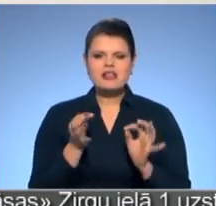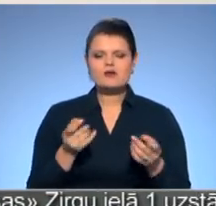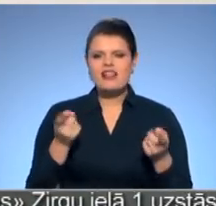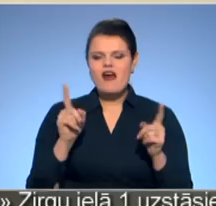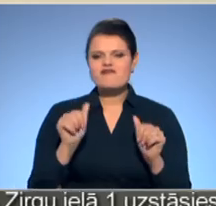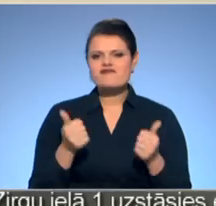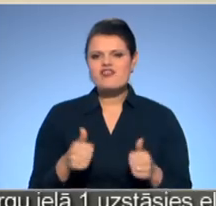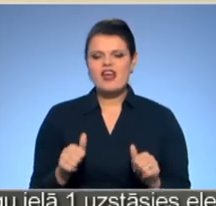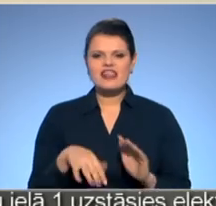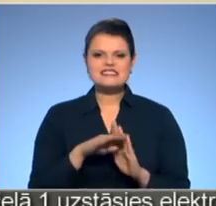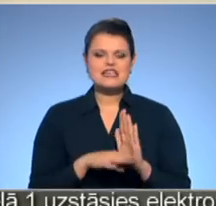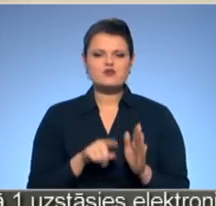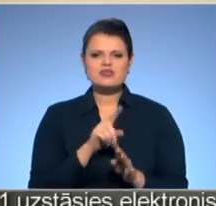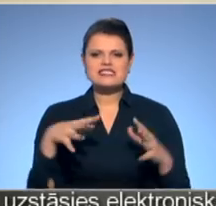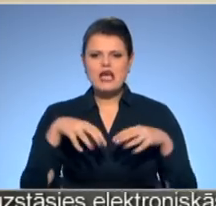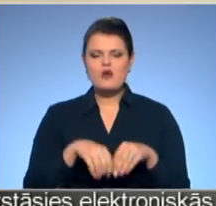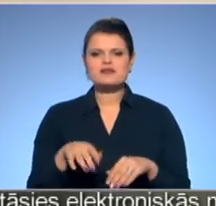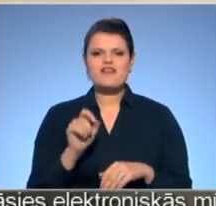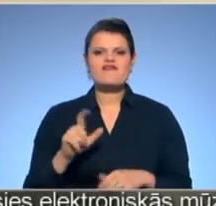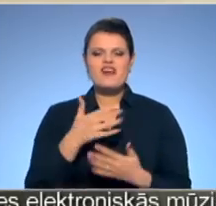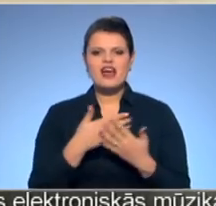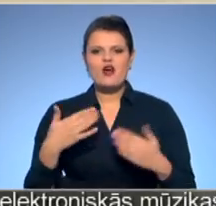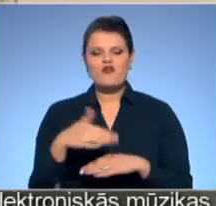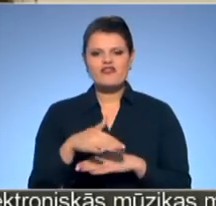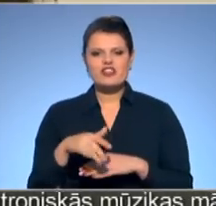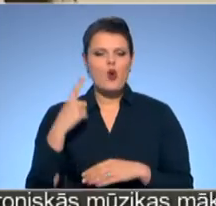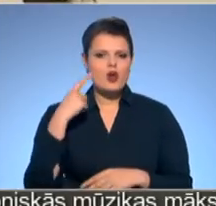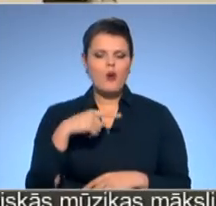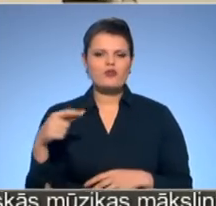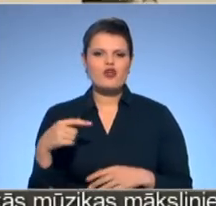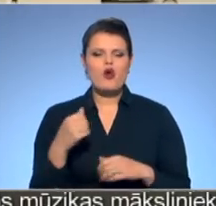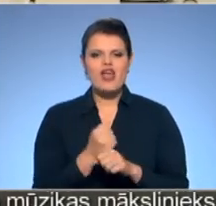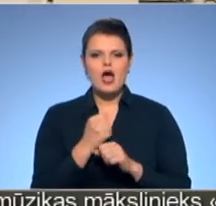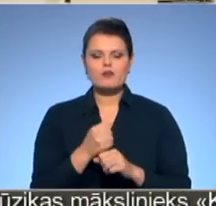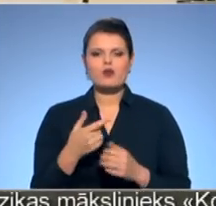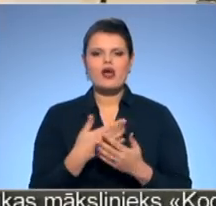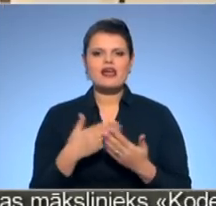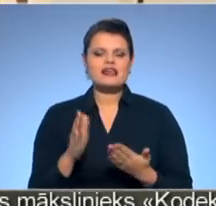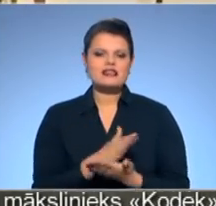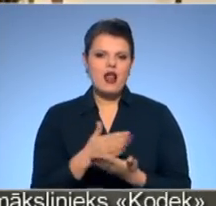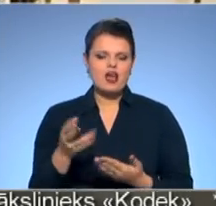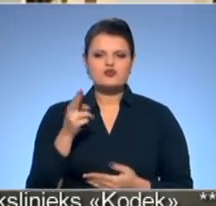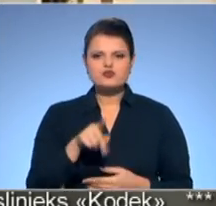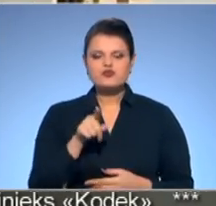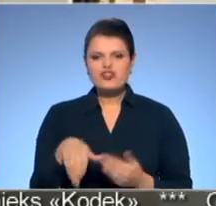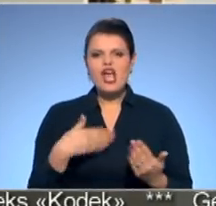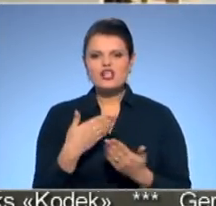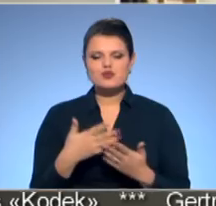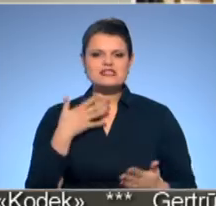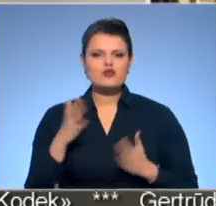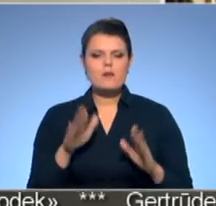veidā saturs tiek sakompresēts vairāku video un audio darbu izlasē. Mākslinieks atspoguļo satraukumu par laiku trūkuma